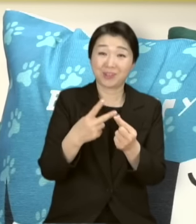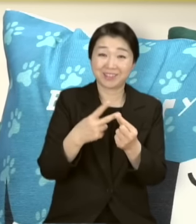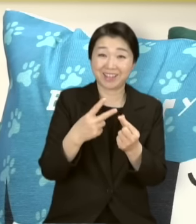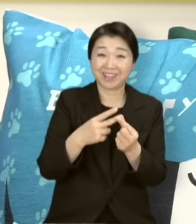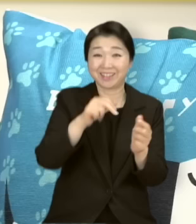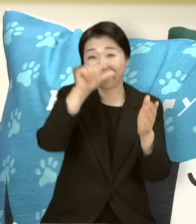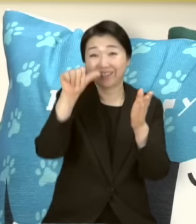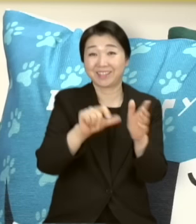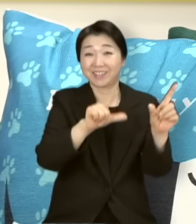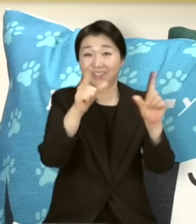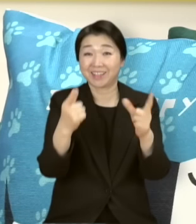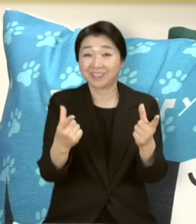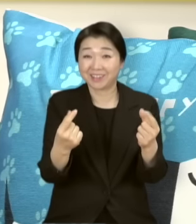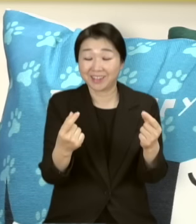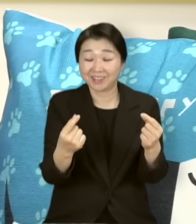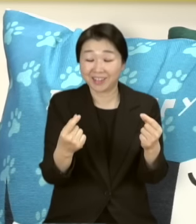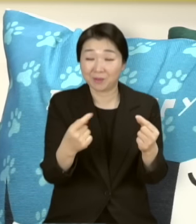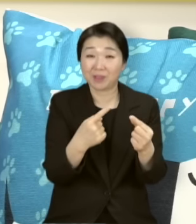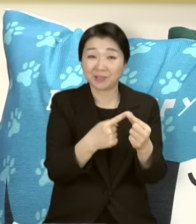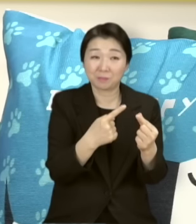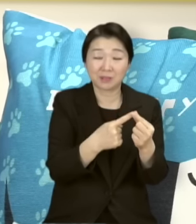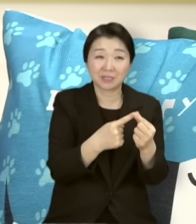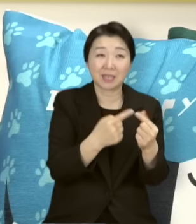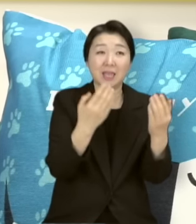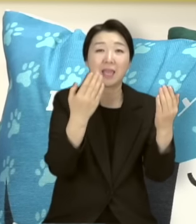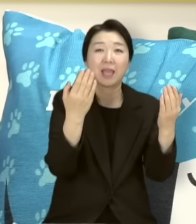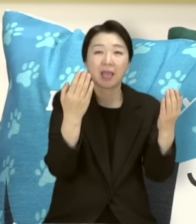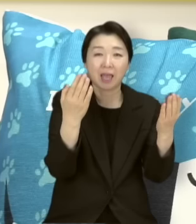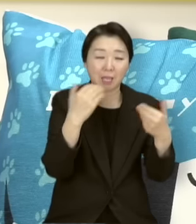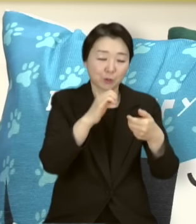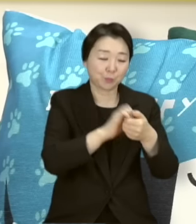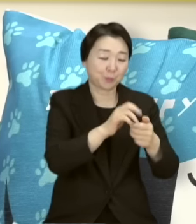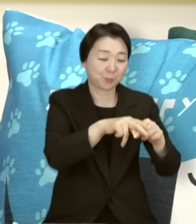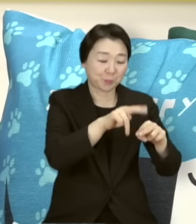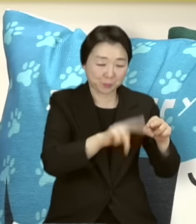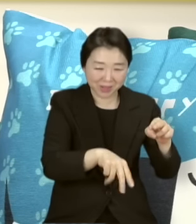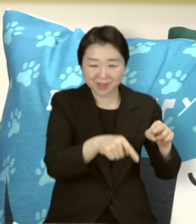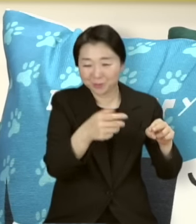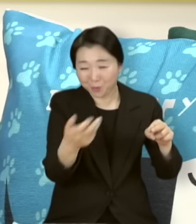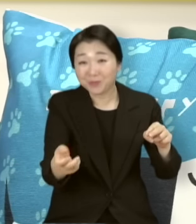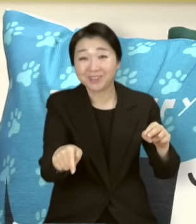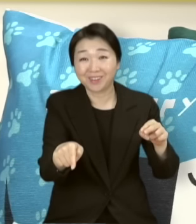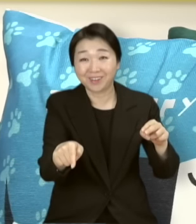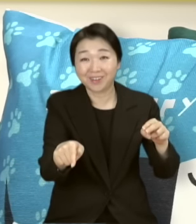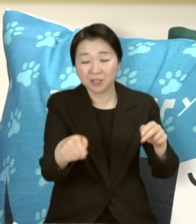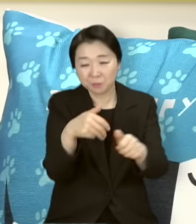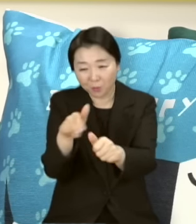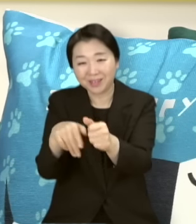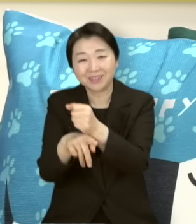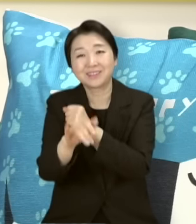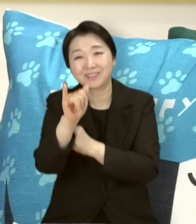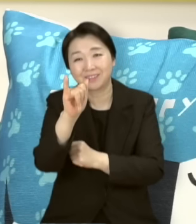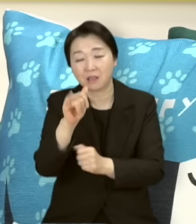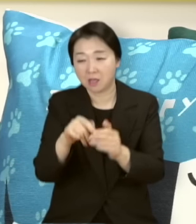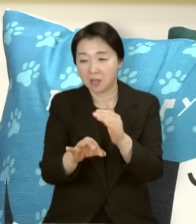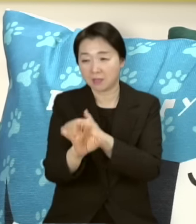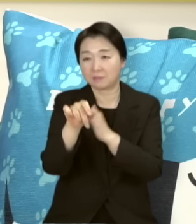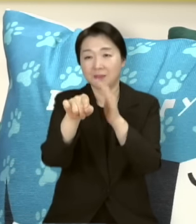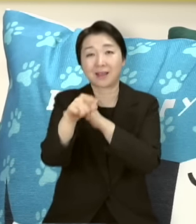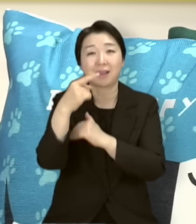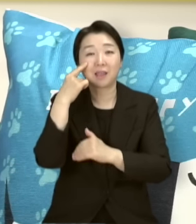퇴직하고 나서 두 번째. 네. 글로 보내신 것도 다 뜻이 있고 그래서 아침에 가면